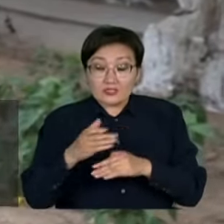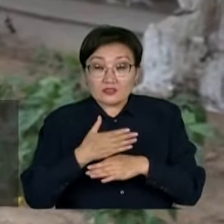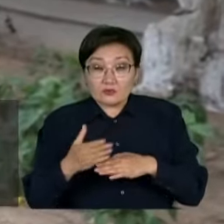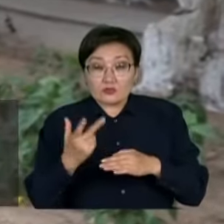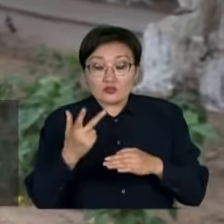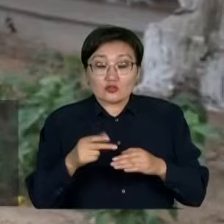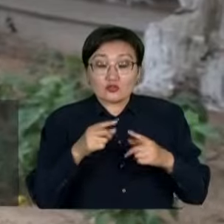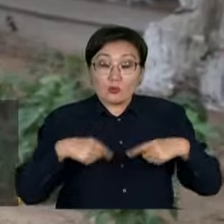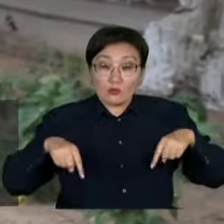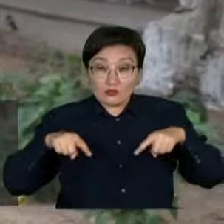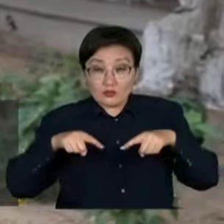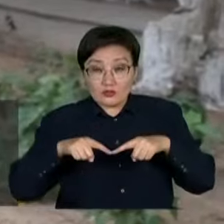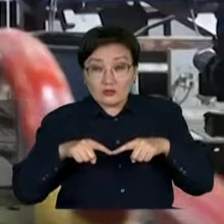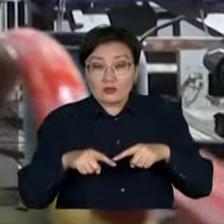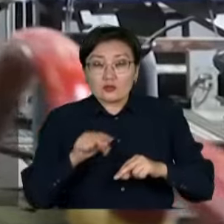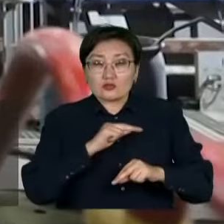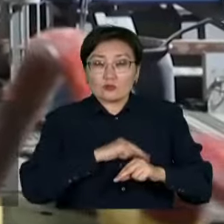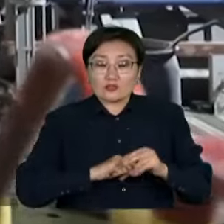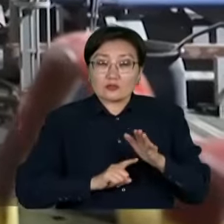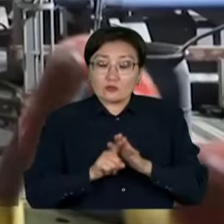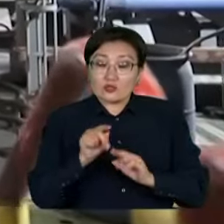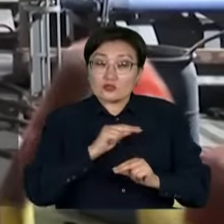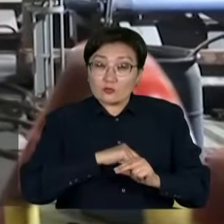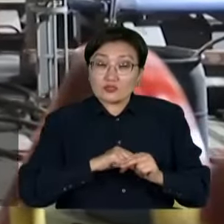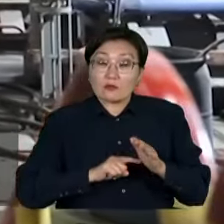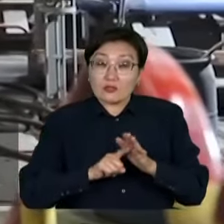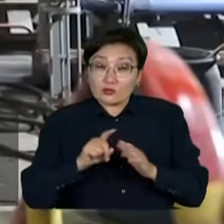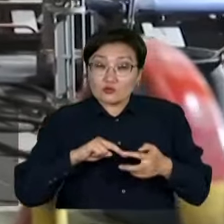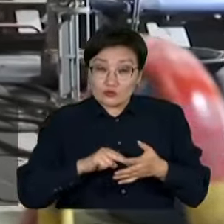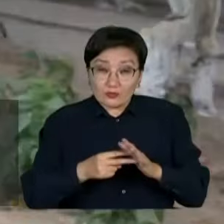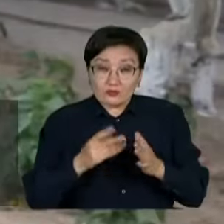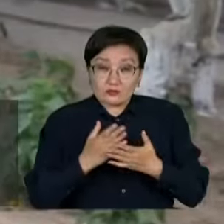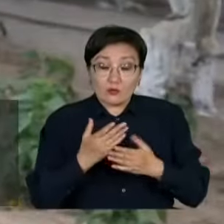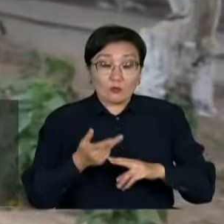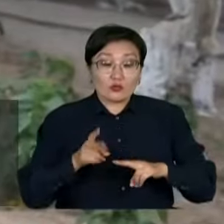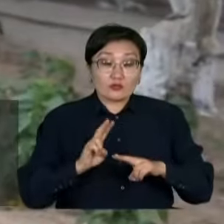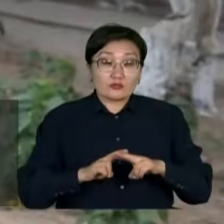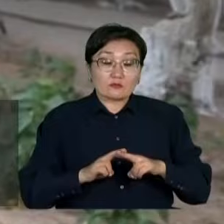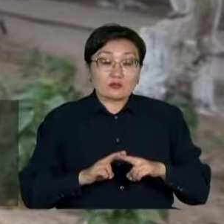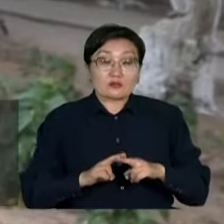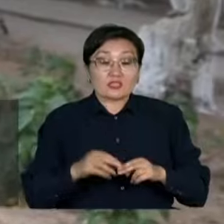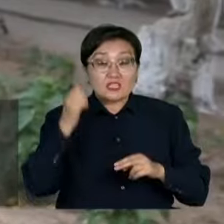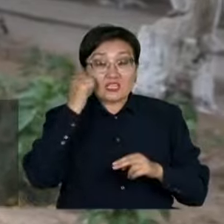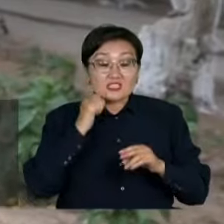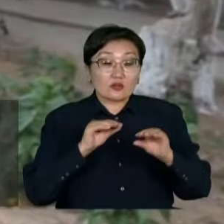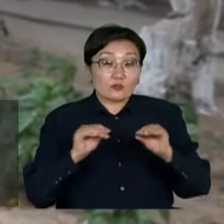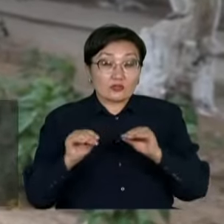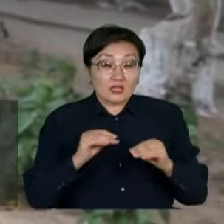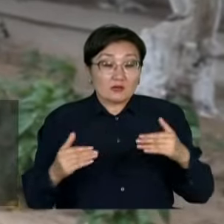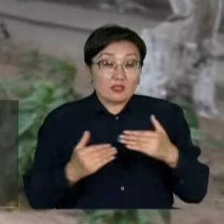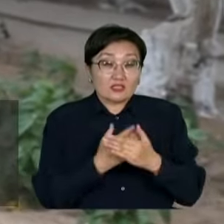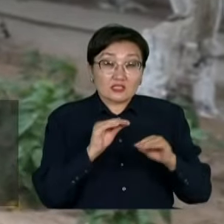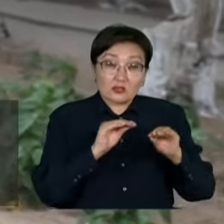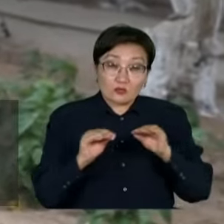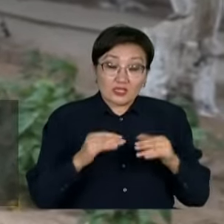үшінші блокты іске қосуға, жұмысын бастауға жоспарлап отырмыз. Бұл дегеніміз ескі құрылғылардан жаңа құрылғыларға,